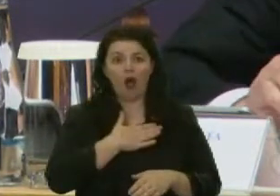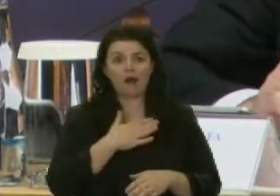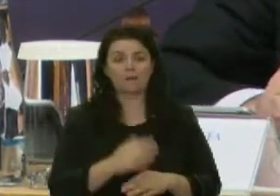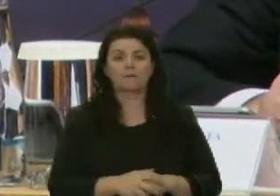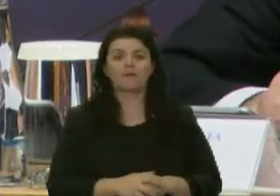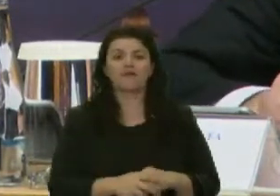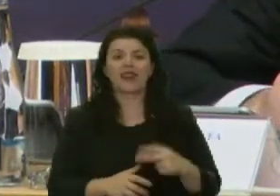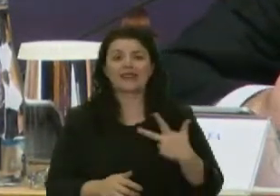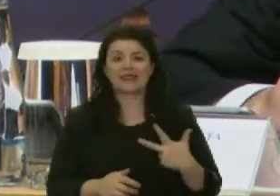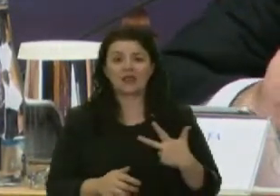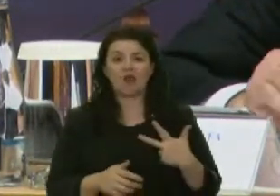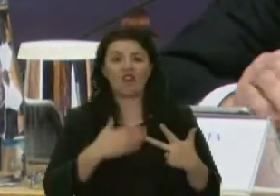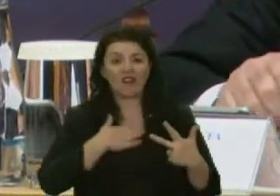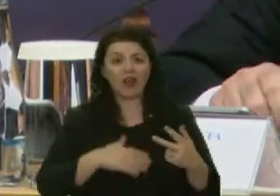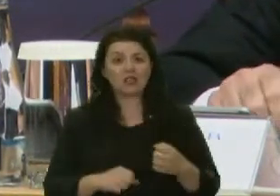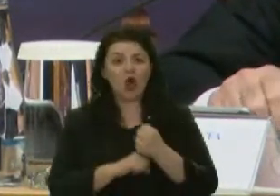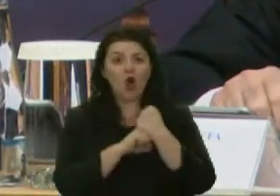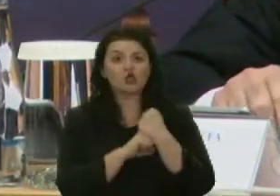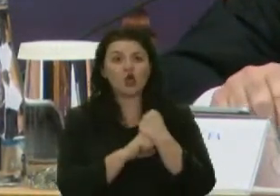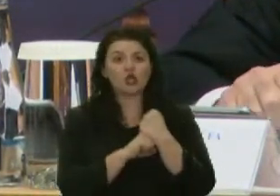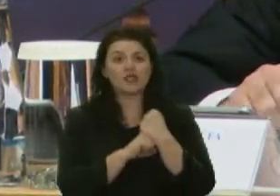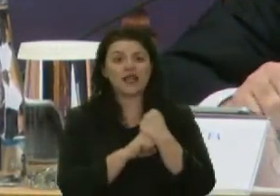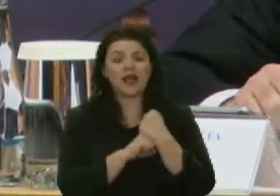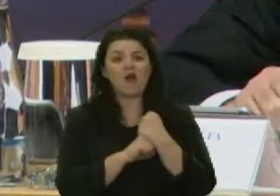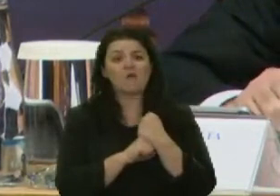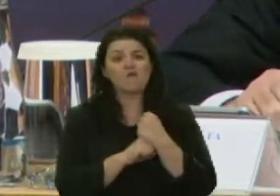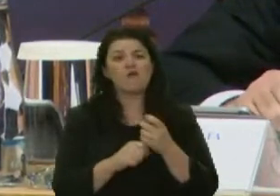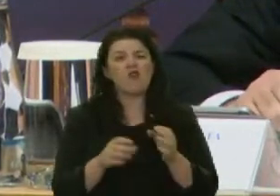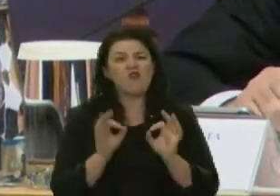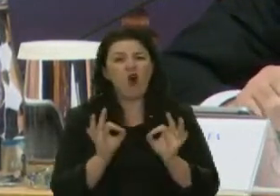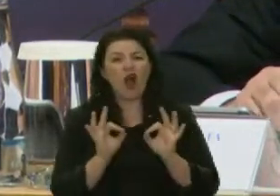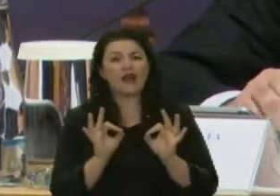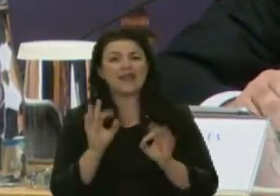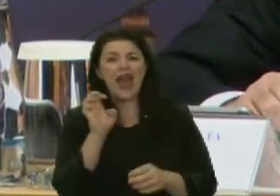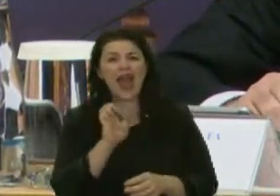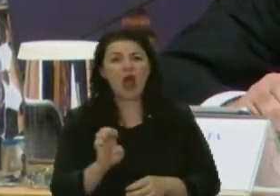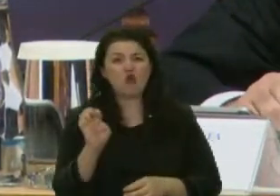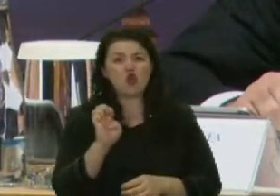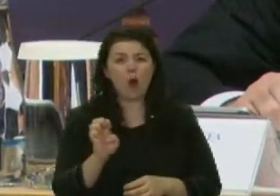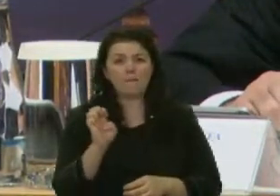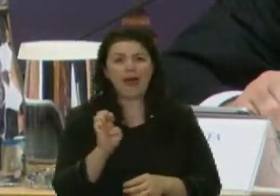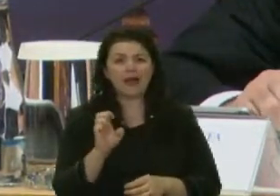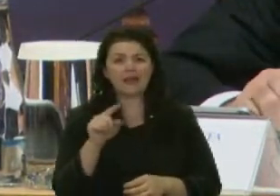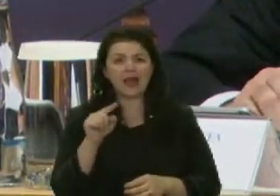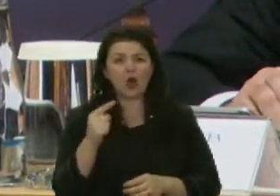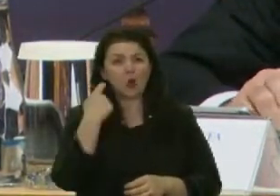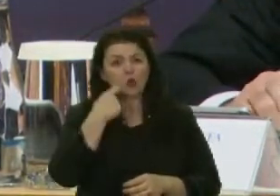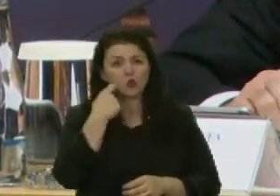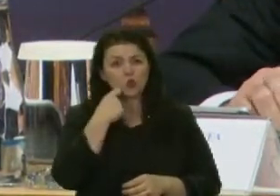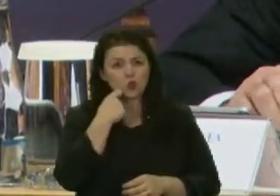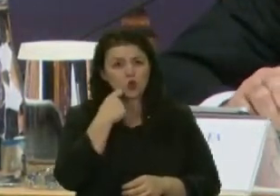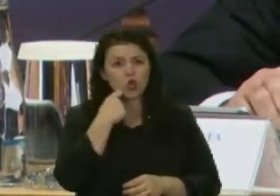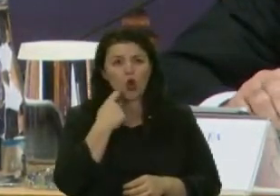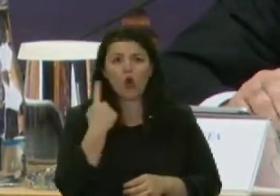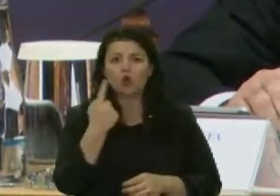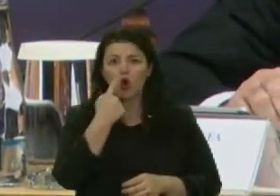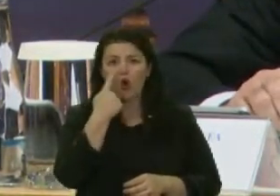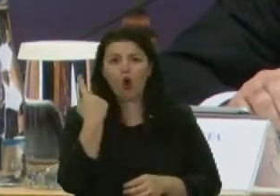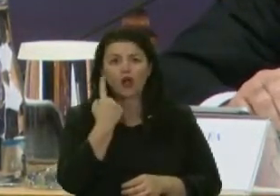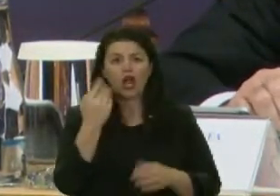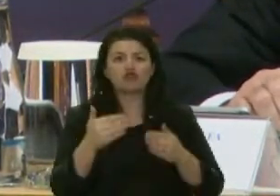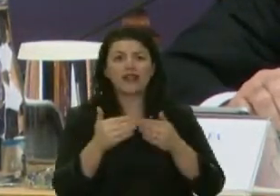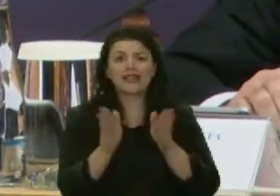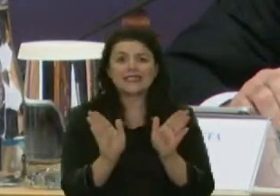al treilea rând să consolidăm vocația Europeană a orașului nostru un oraș